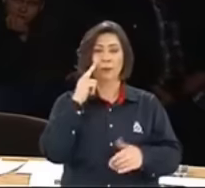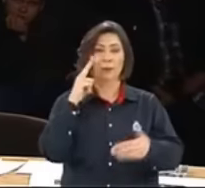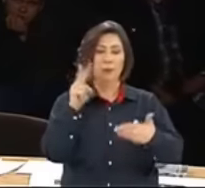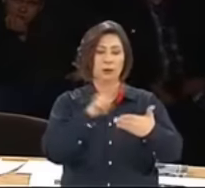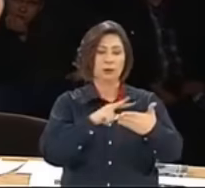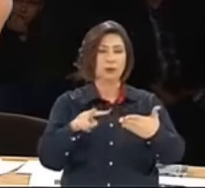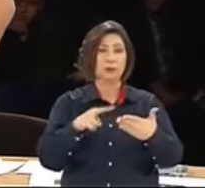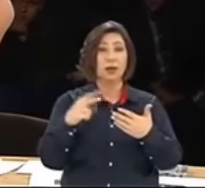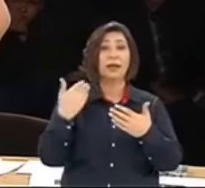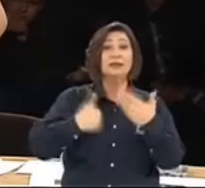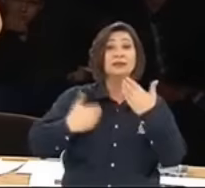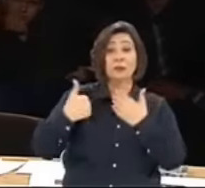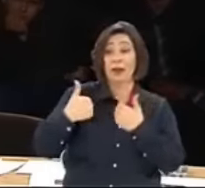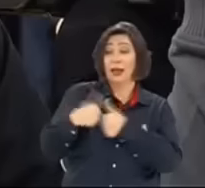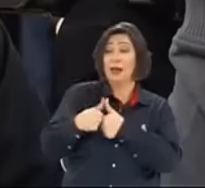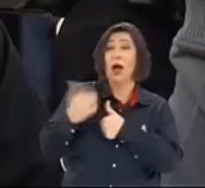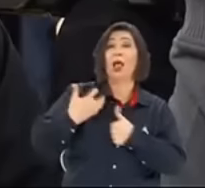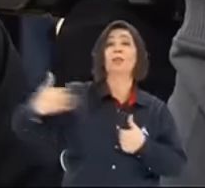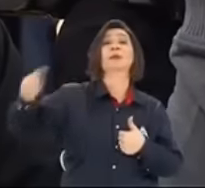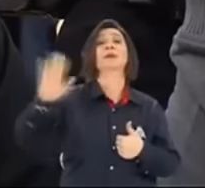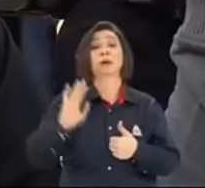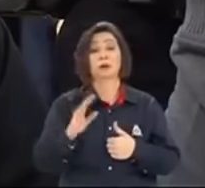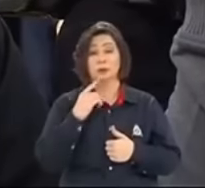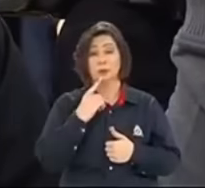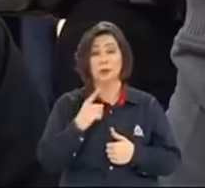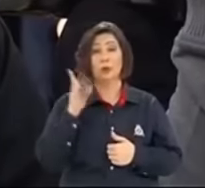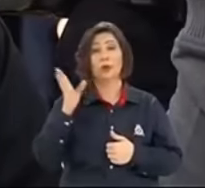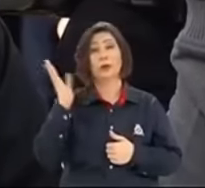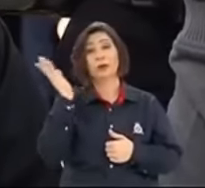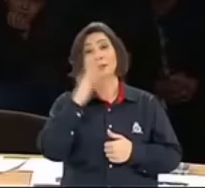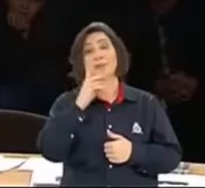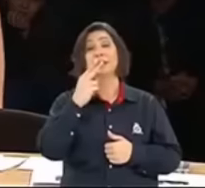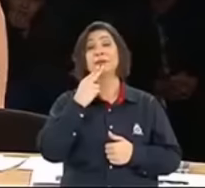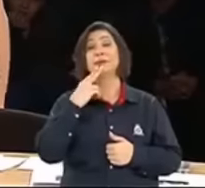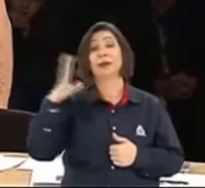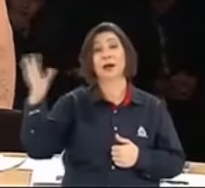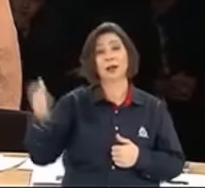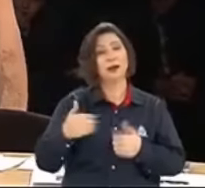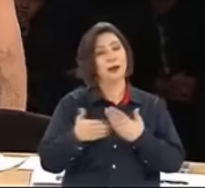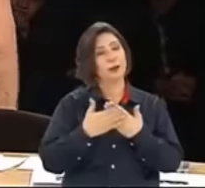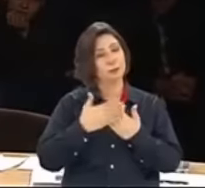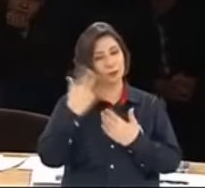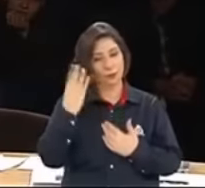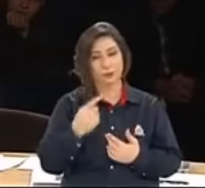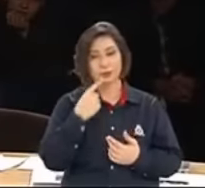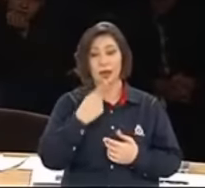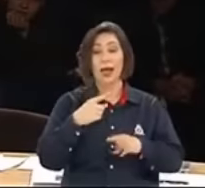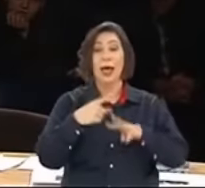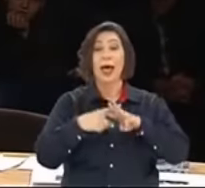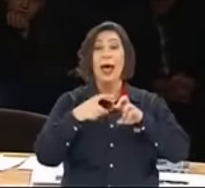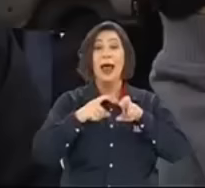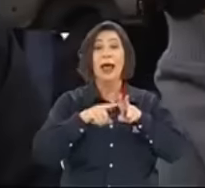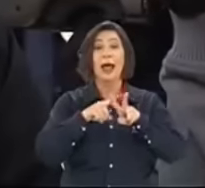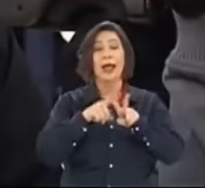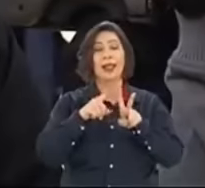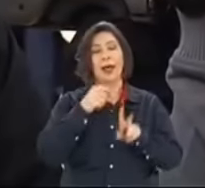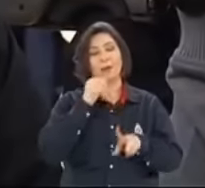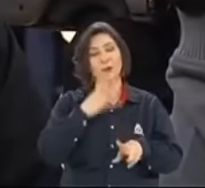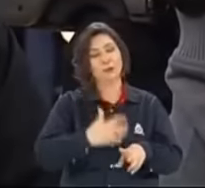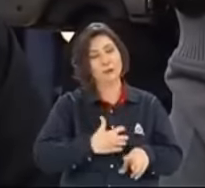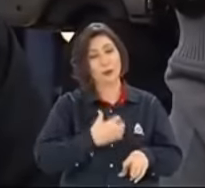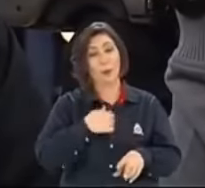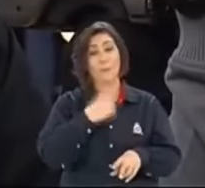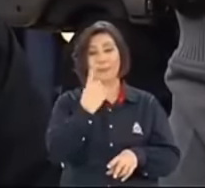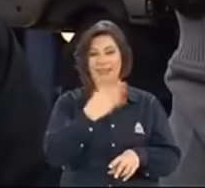Baktım. Abi damsız almadılar beni oraya dedim. Git oradan bir huri kap gel. Yardımcı oluruz dediler. Erkan abi de üzüldü halime. Ben bir